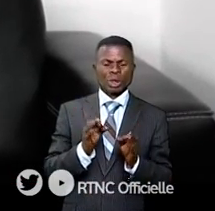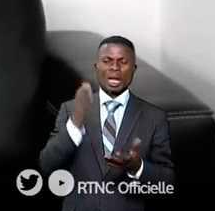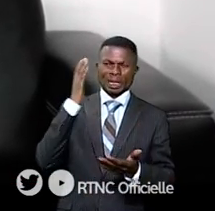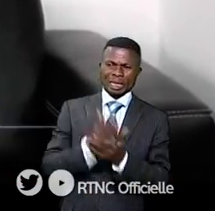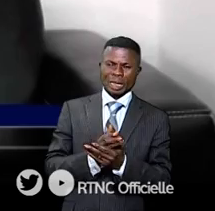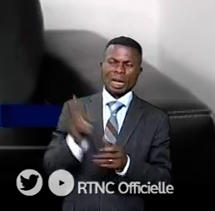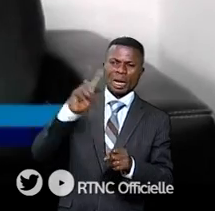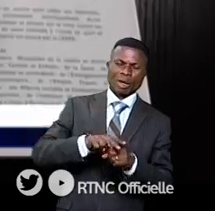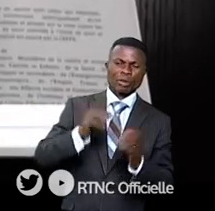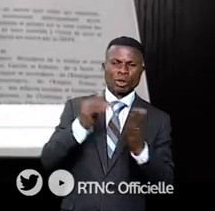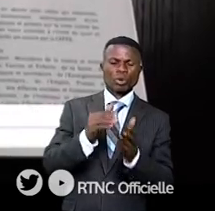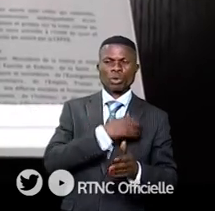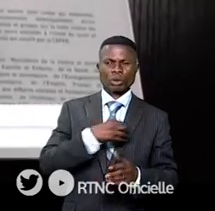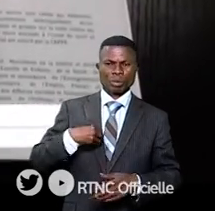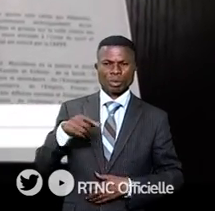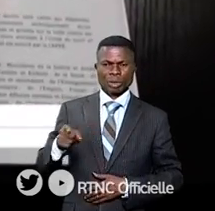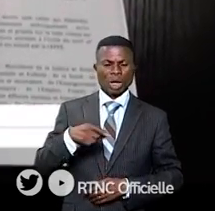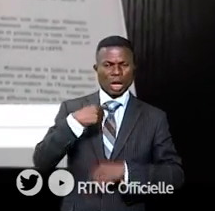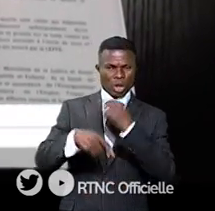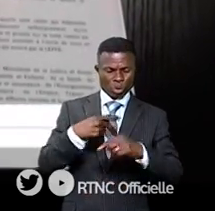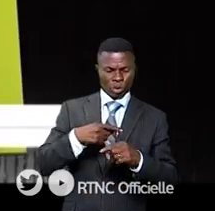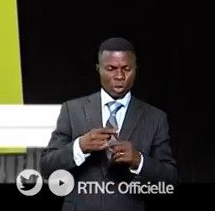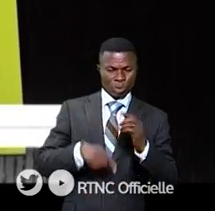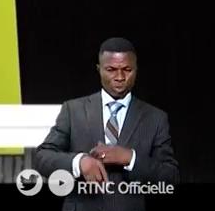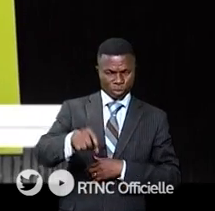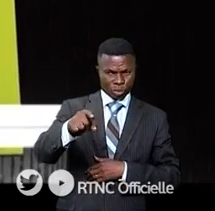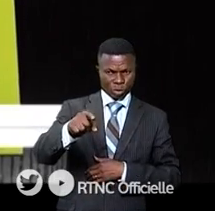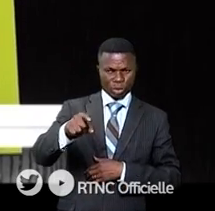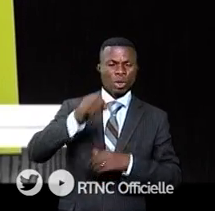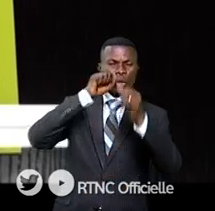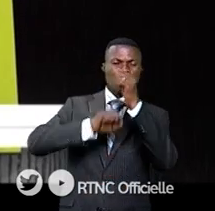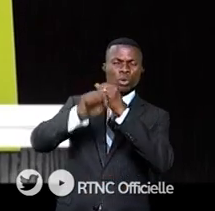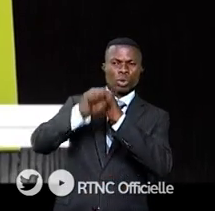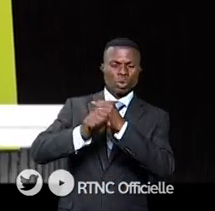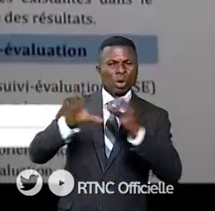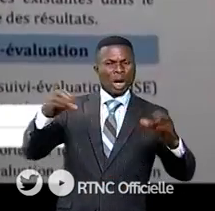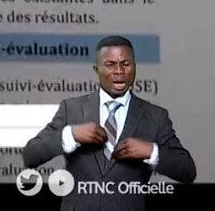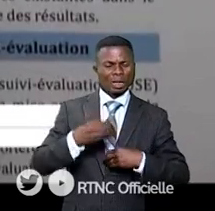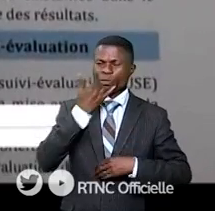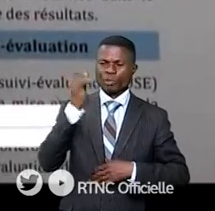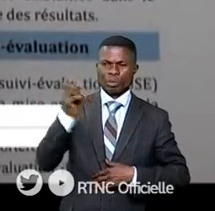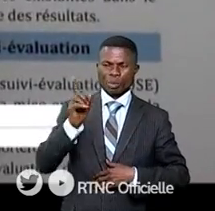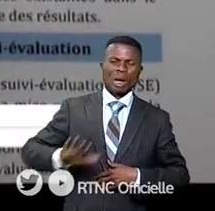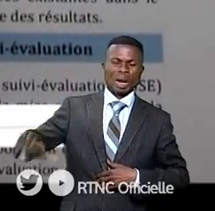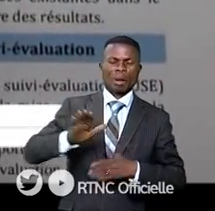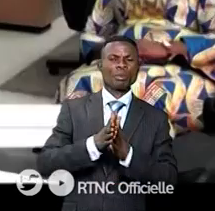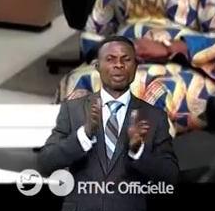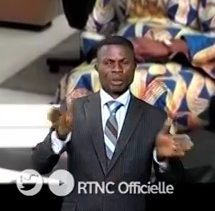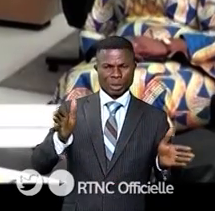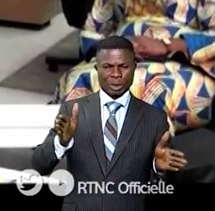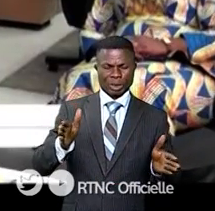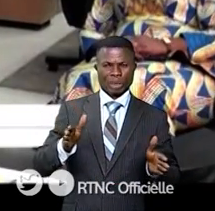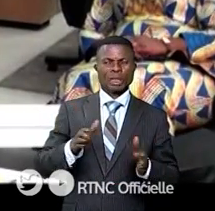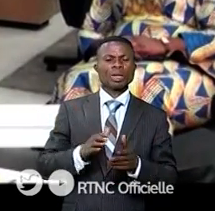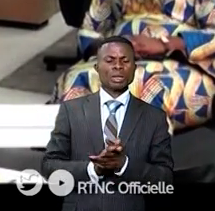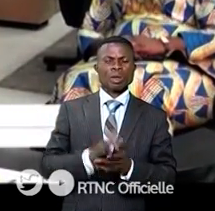basées sur le genre et sexuelles. Le lancement dans les tout prochains jours de la campagne Tolérance Zéro sur toute l'étendue du territoire national